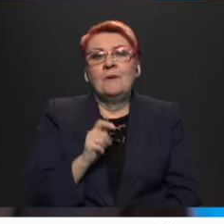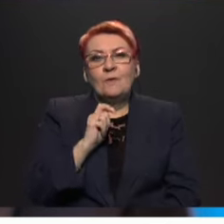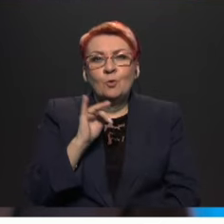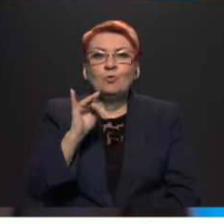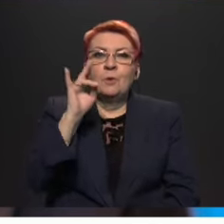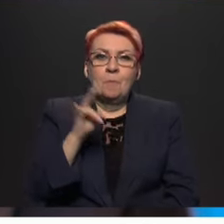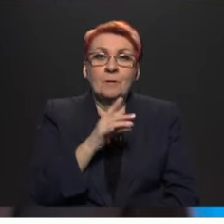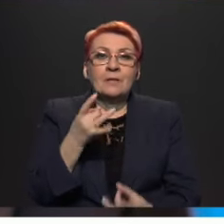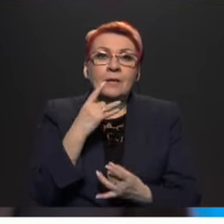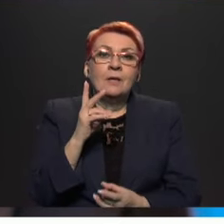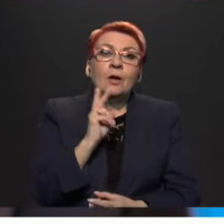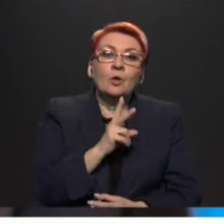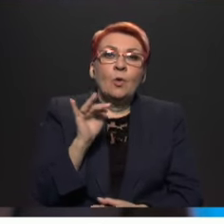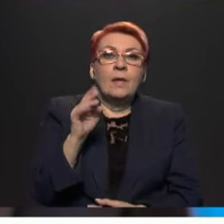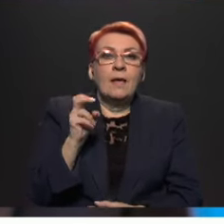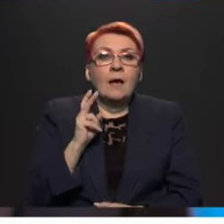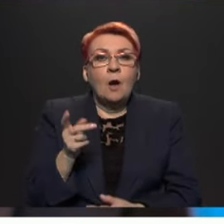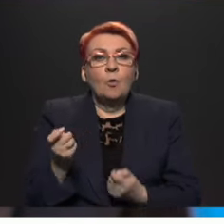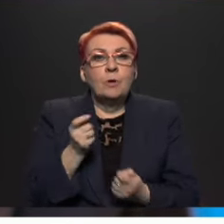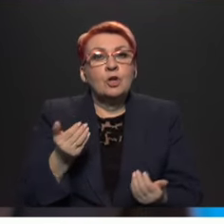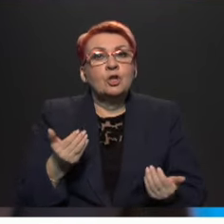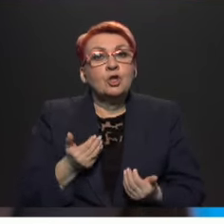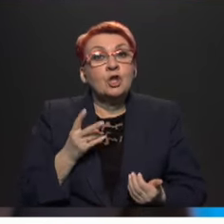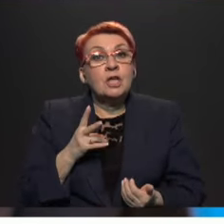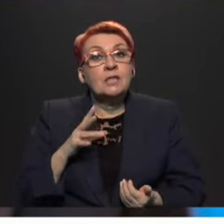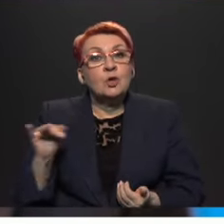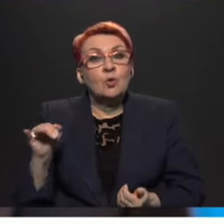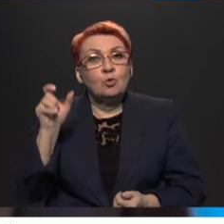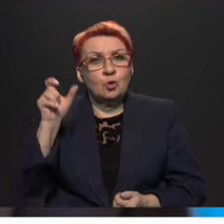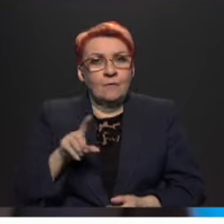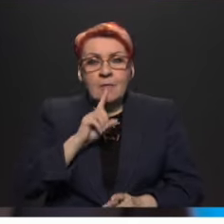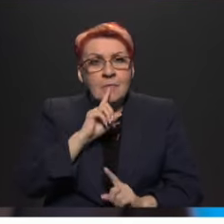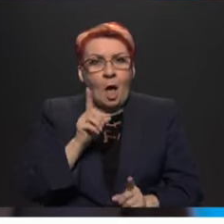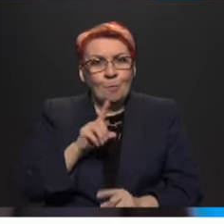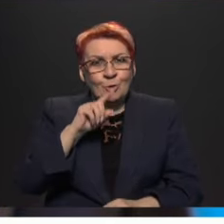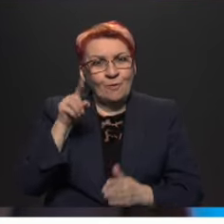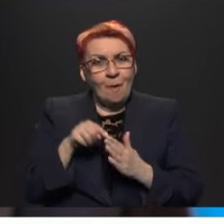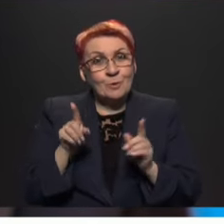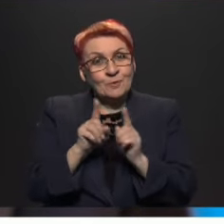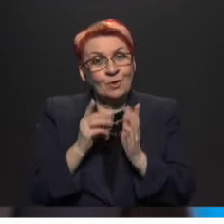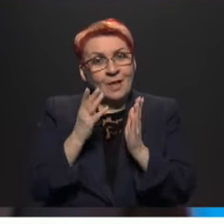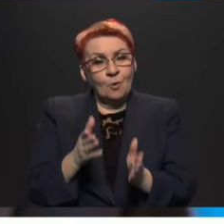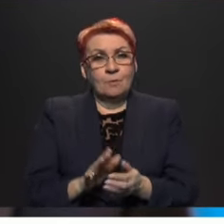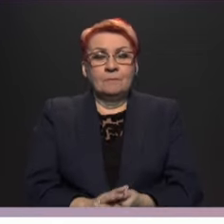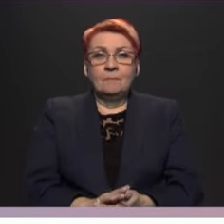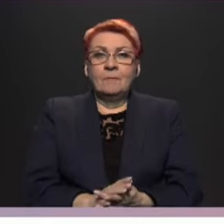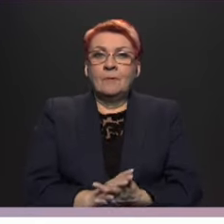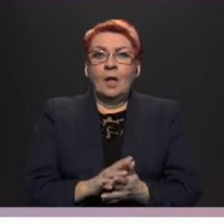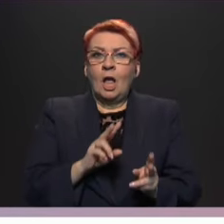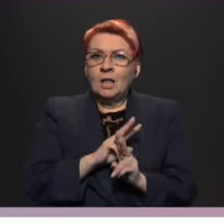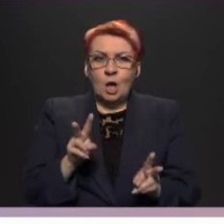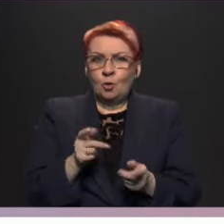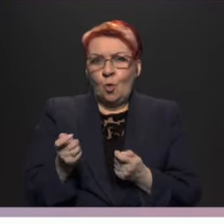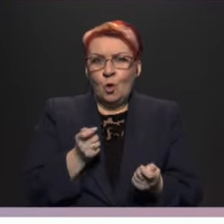расскажите, пожалуйста, кто и как управляет жизнью человека? Такой необычный вопрос. Никто не